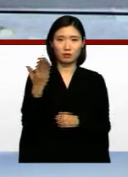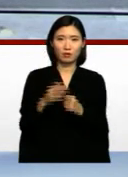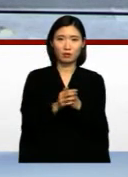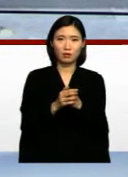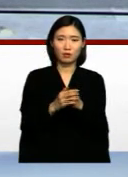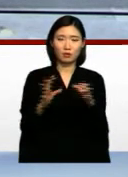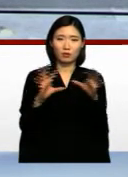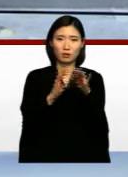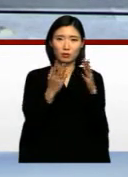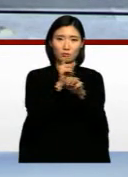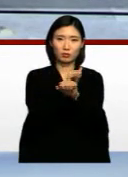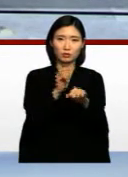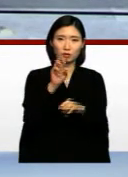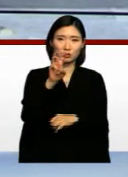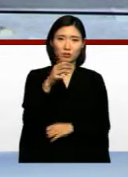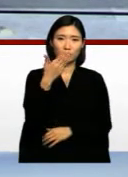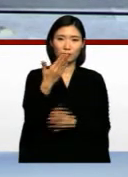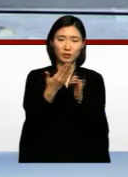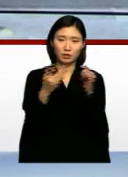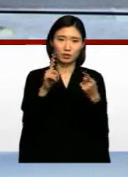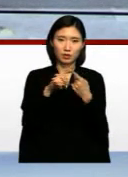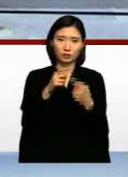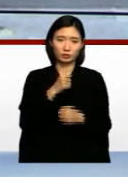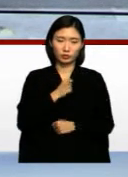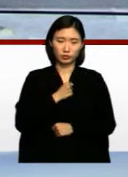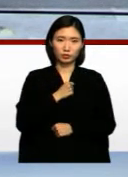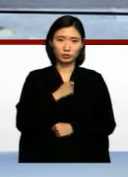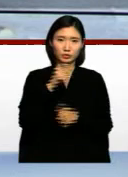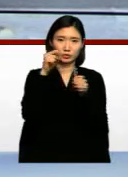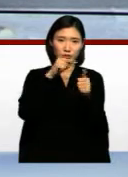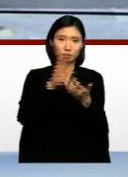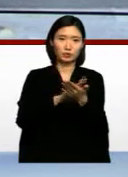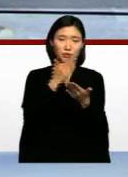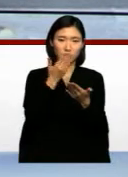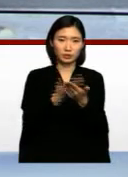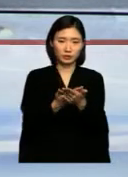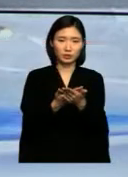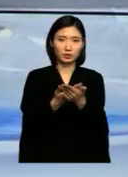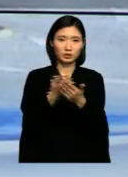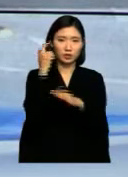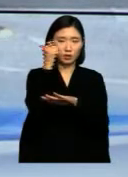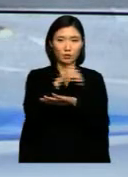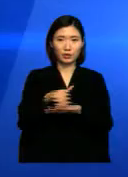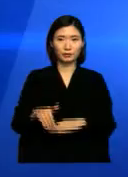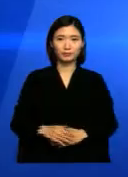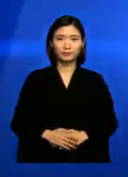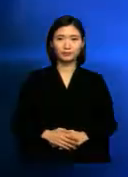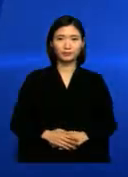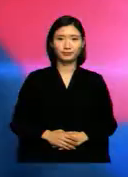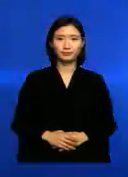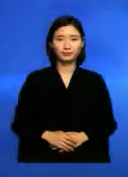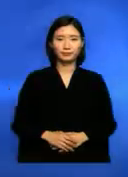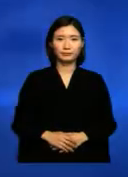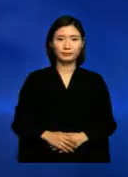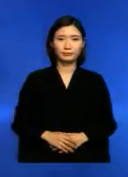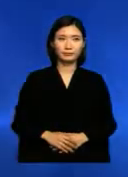관련 공무원 39명에 대해서는 주의 시정 조치가 내려질 방침입니다. 박미현 기자입니다.